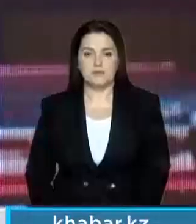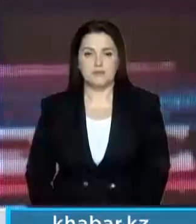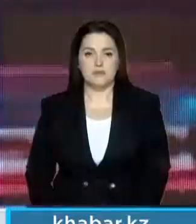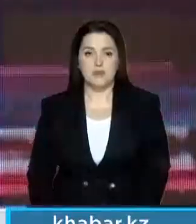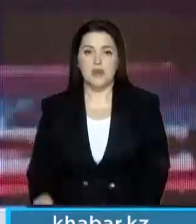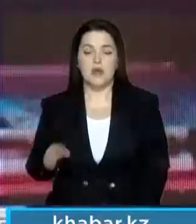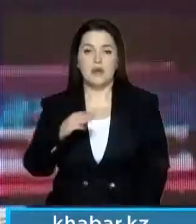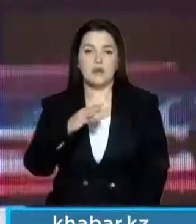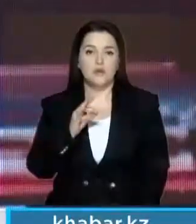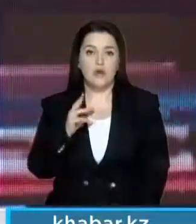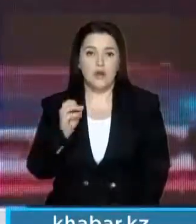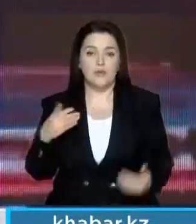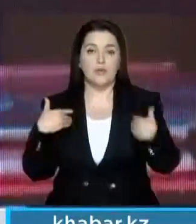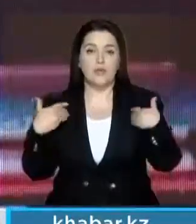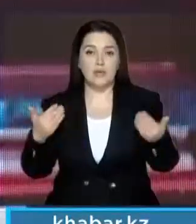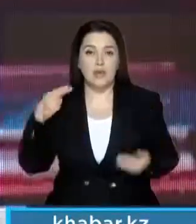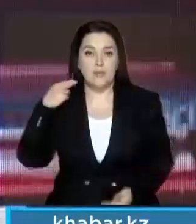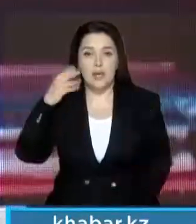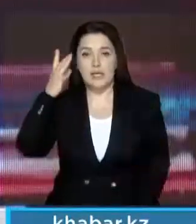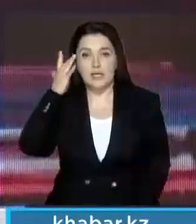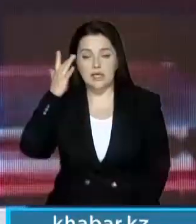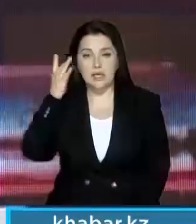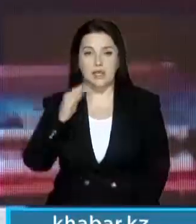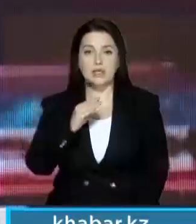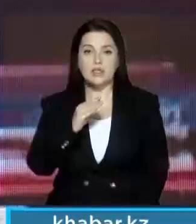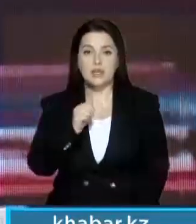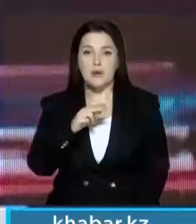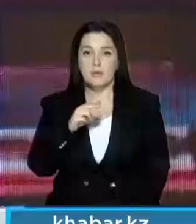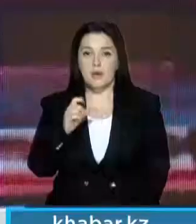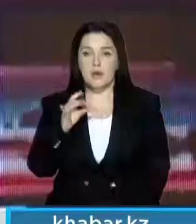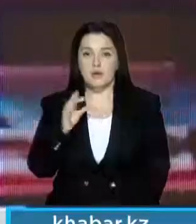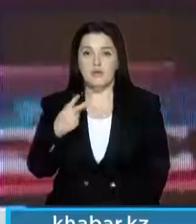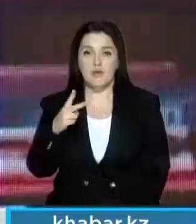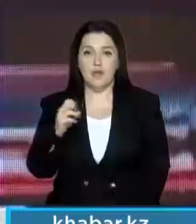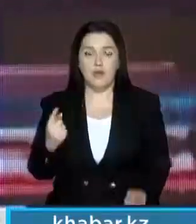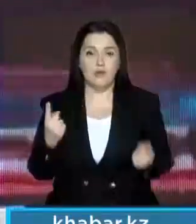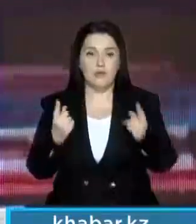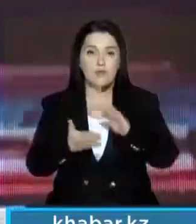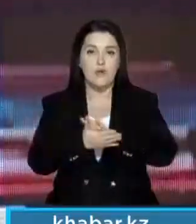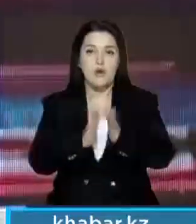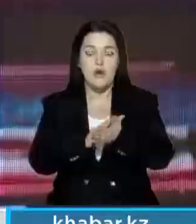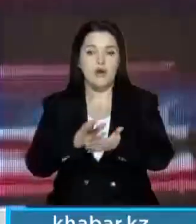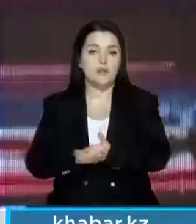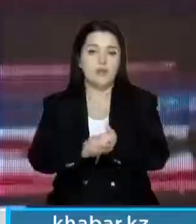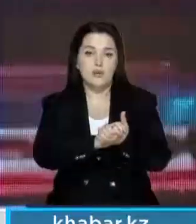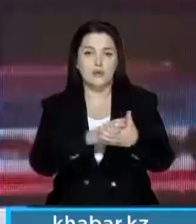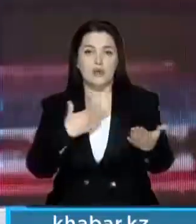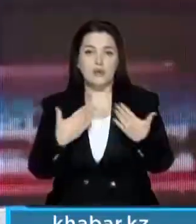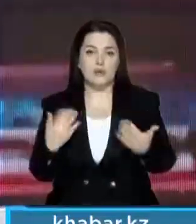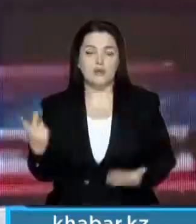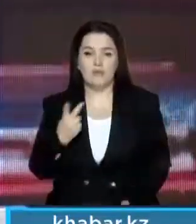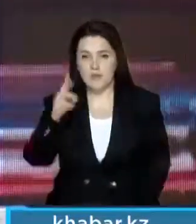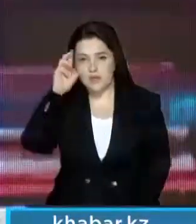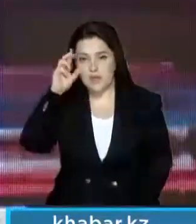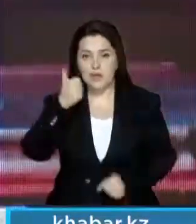Ранее Касым Жомарт Токаев поздравил президента Кыргызстана Садыра Жапарова с 20-летием договора о союзнических отношениях